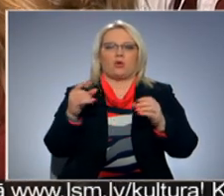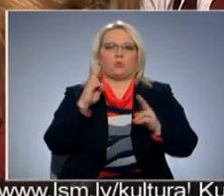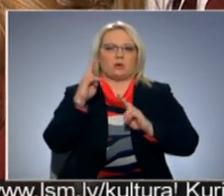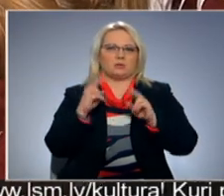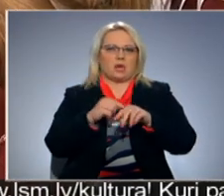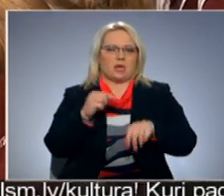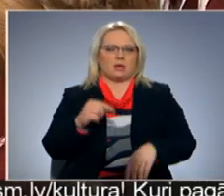vidzemes televīzija